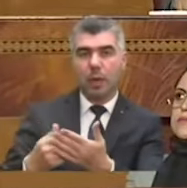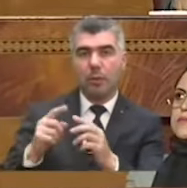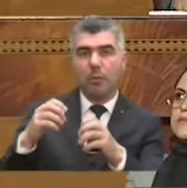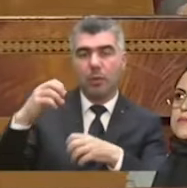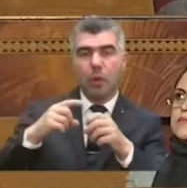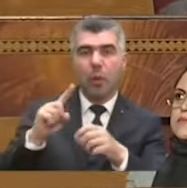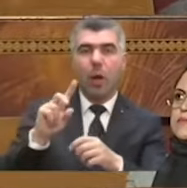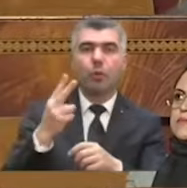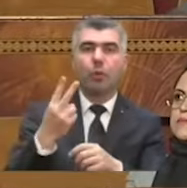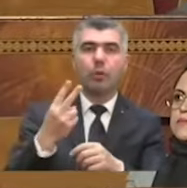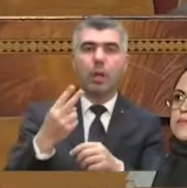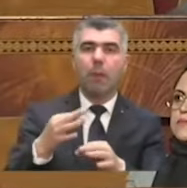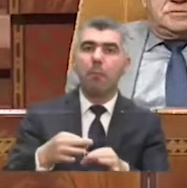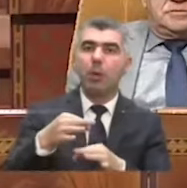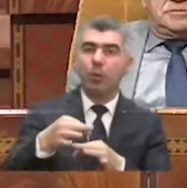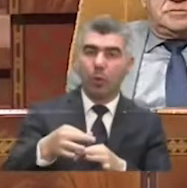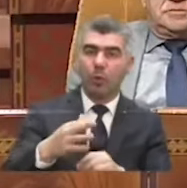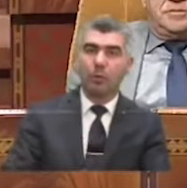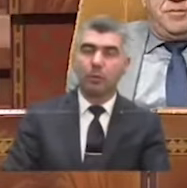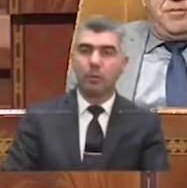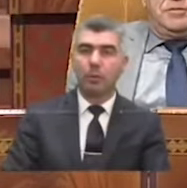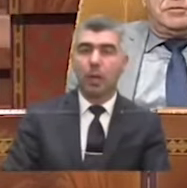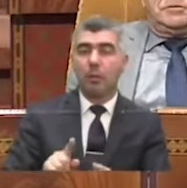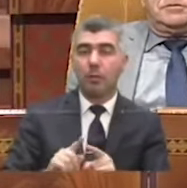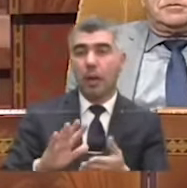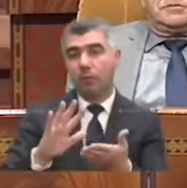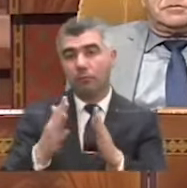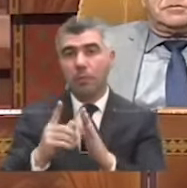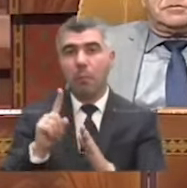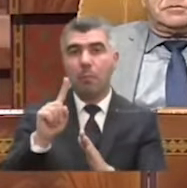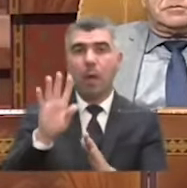هبط هو 21 مليمتر، في الوقت اللي كانت يهبط واحد